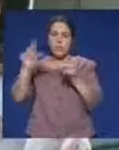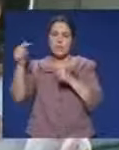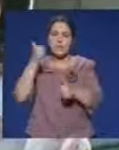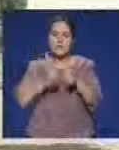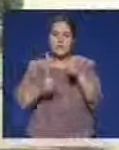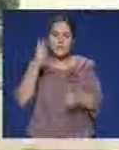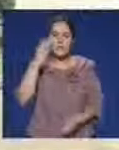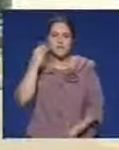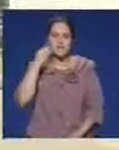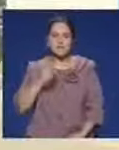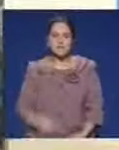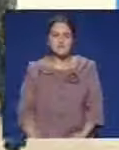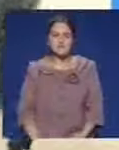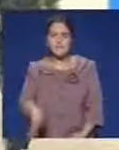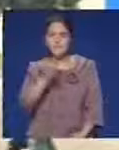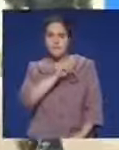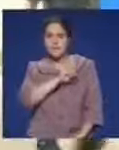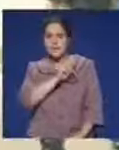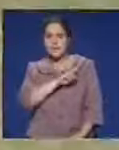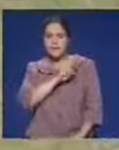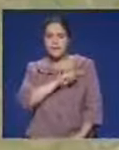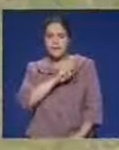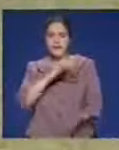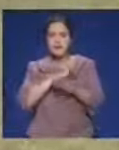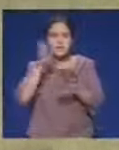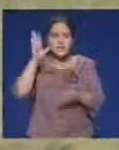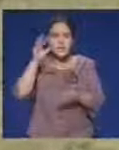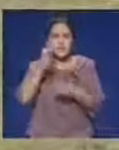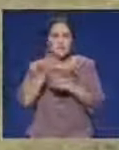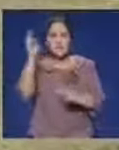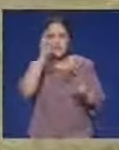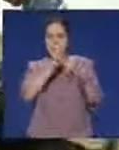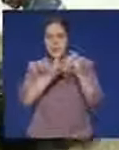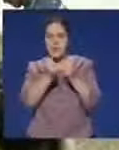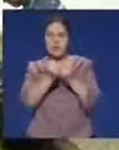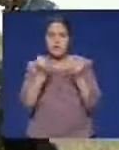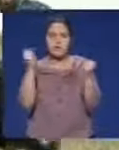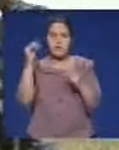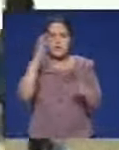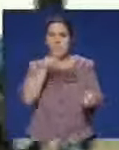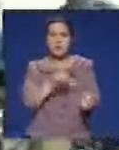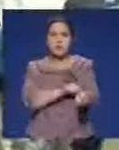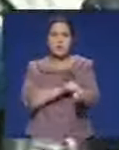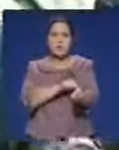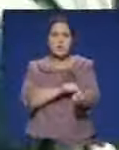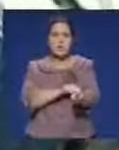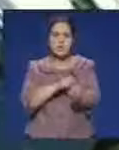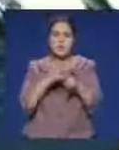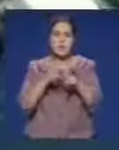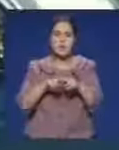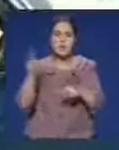соревнованиях в Алматы. Собаки работают в 3 основных направлениях – общеразыскное, поиск взрывчатых веществ и поиск наркотиков. Очень